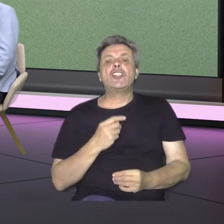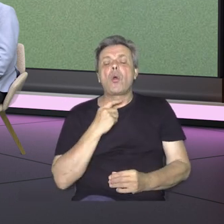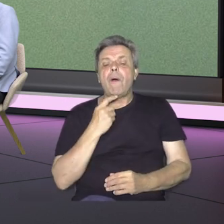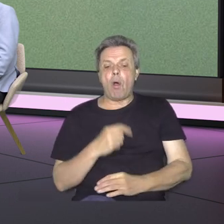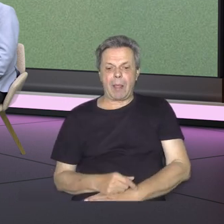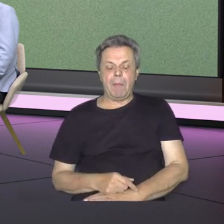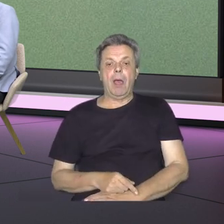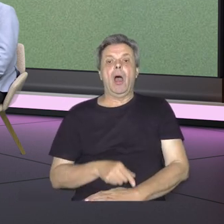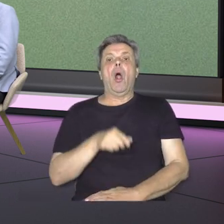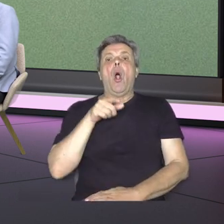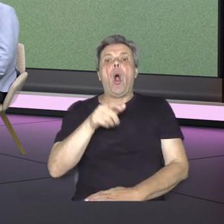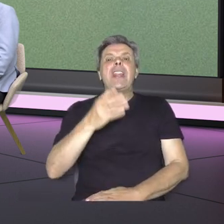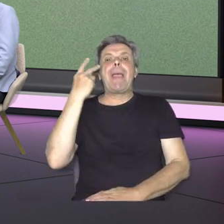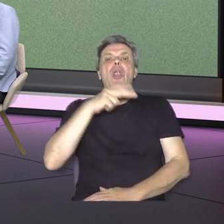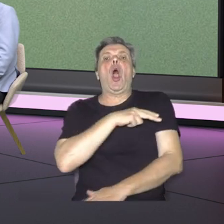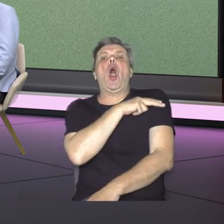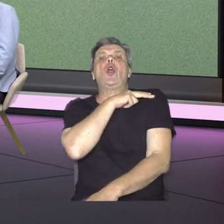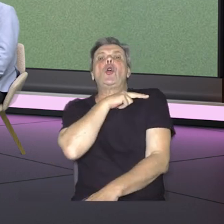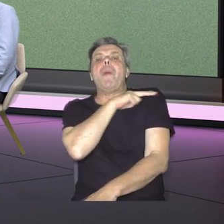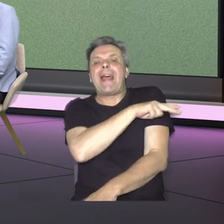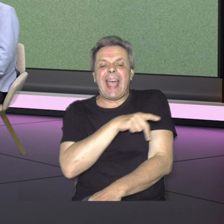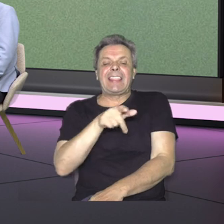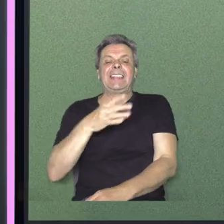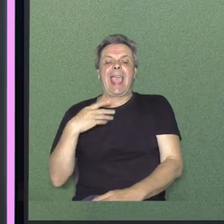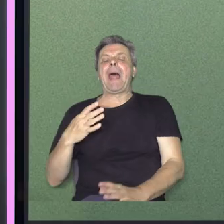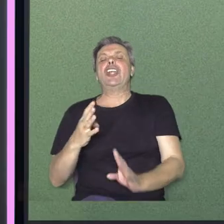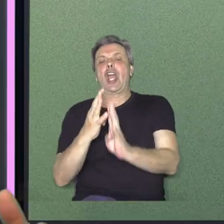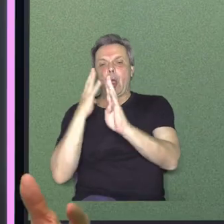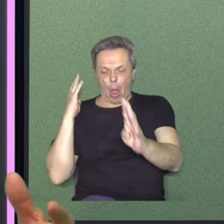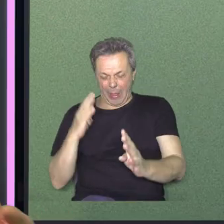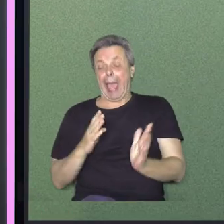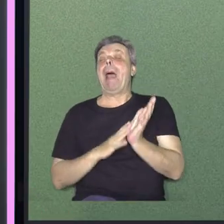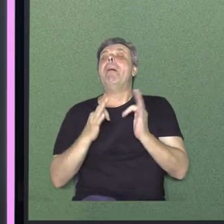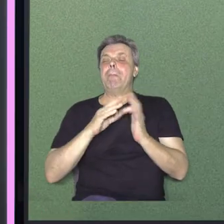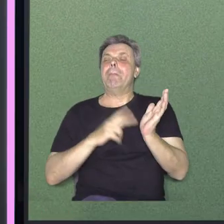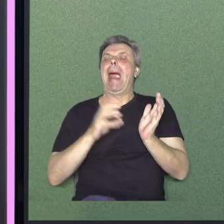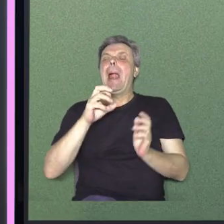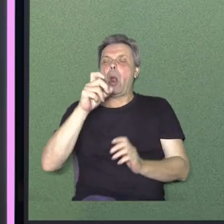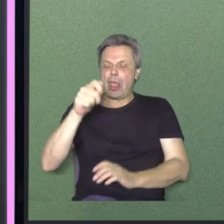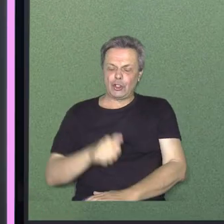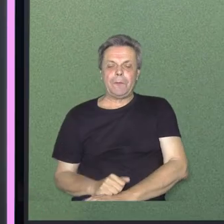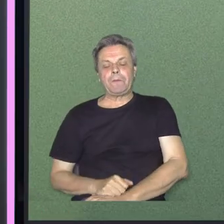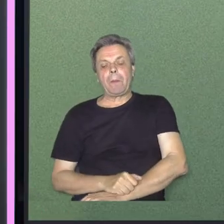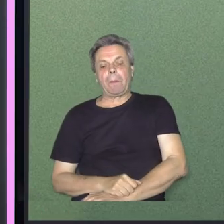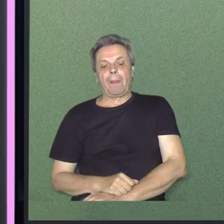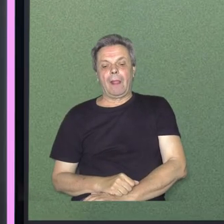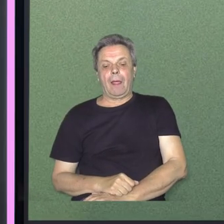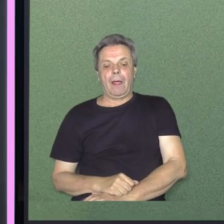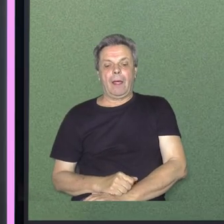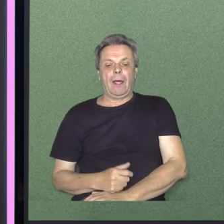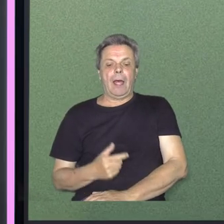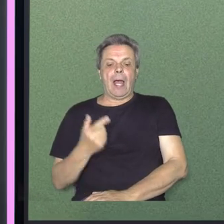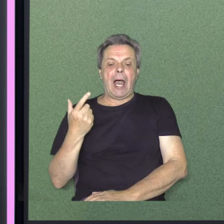Joša Malović? On je bio komandant te kolone. Ma da. Te naše kolone u povlačenju. Ali